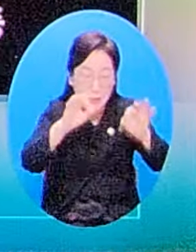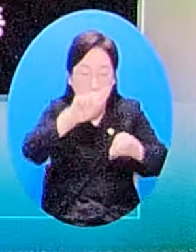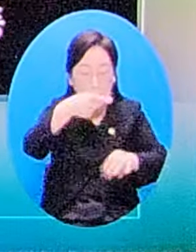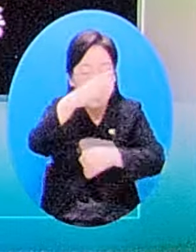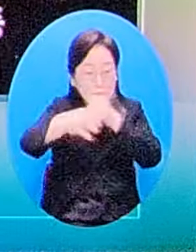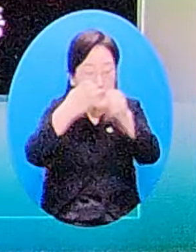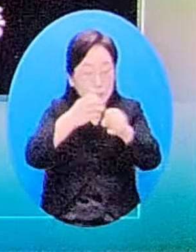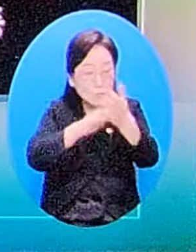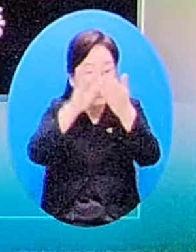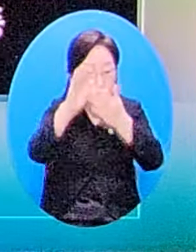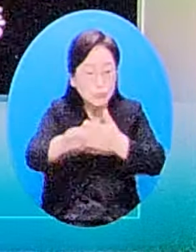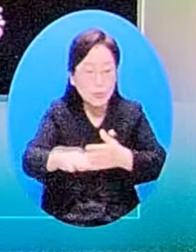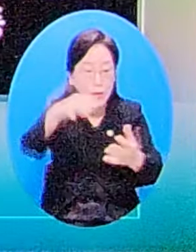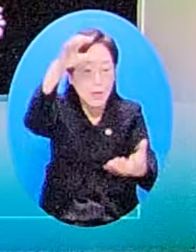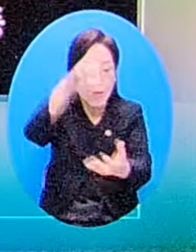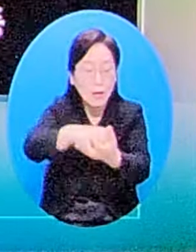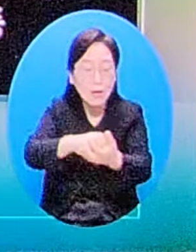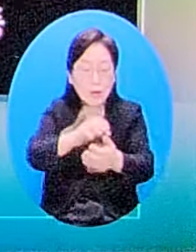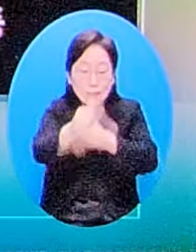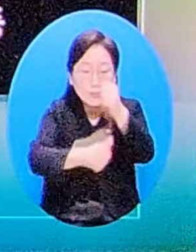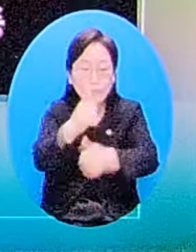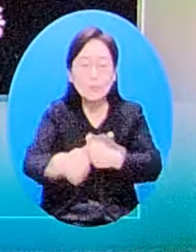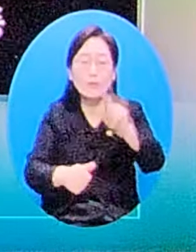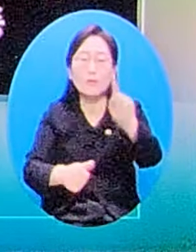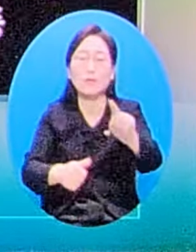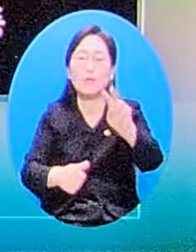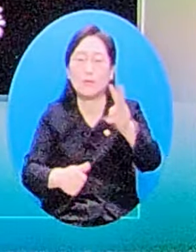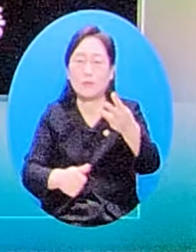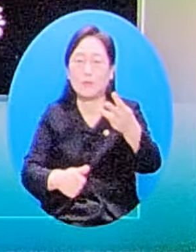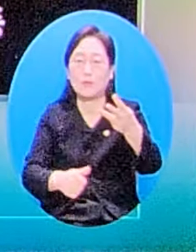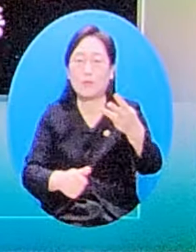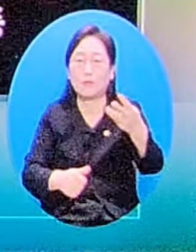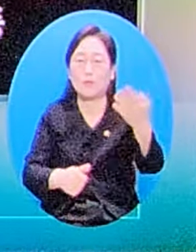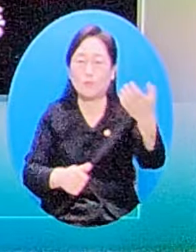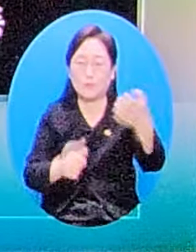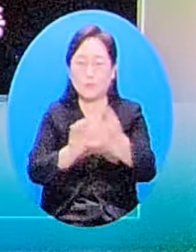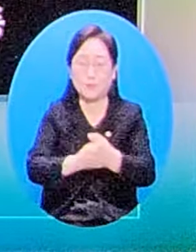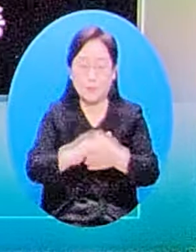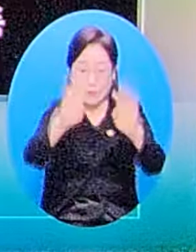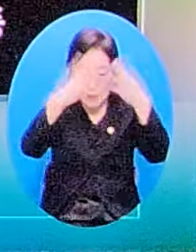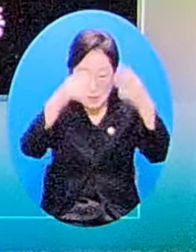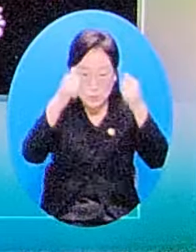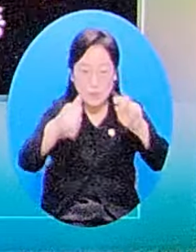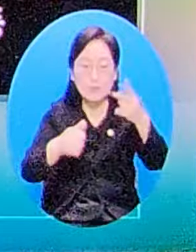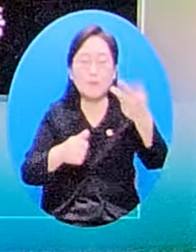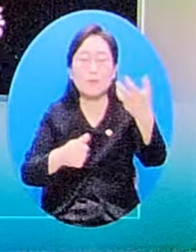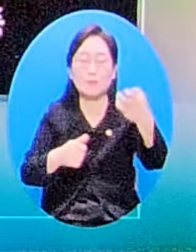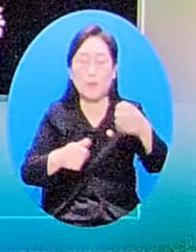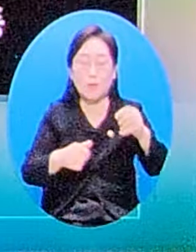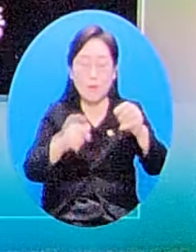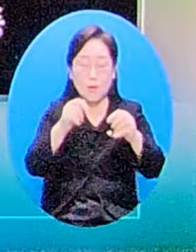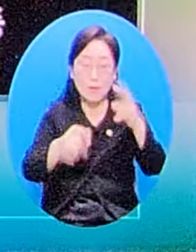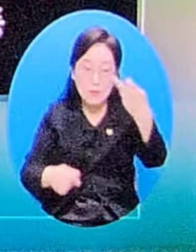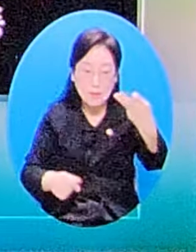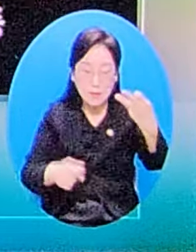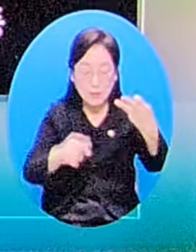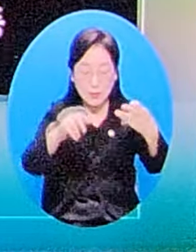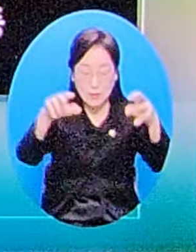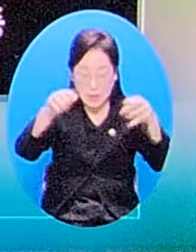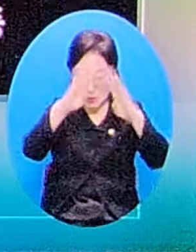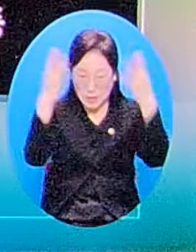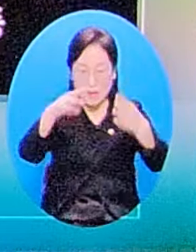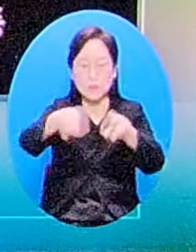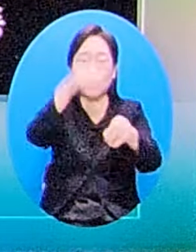일가가 1390명으로 성장했는데 대학을 졸업한 사람이 285명이고 13명의 대학 총장,